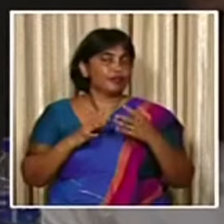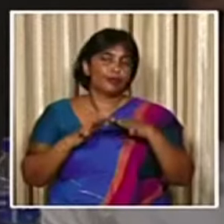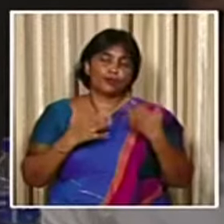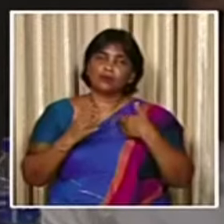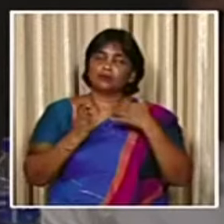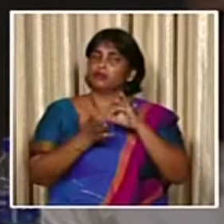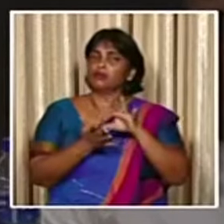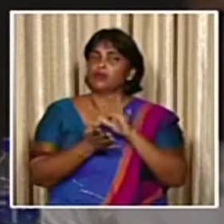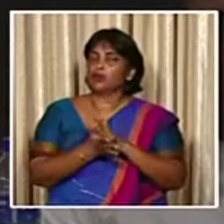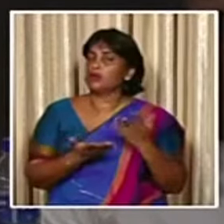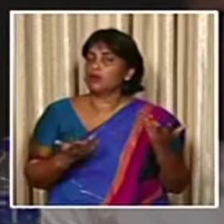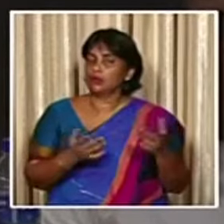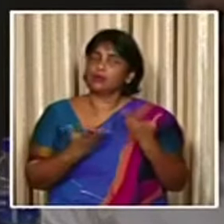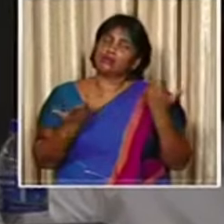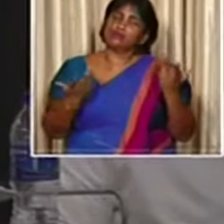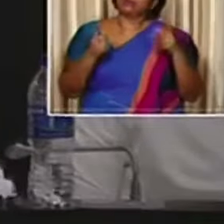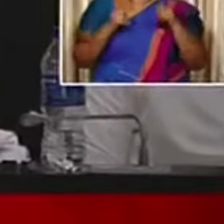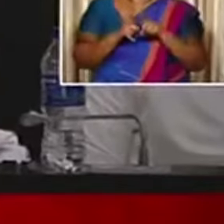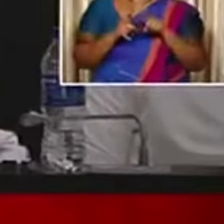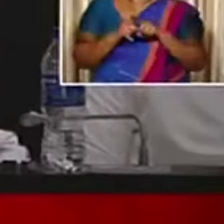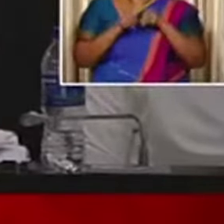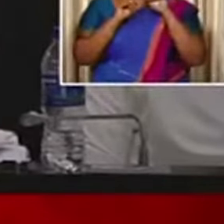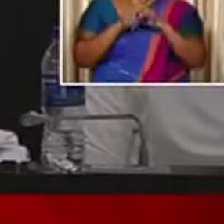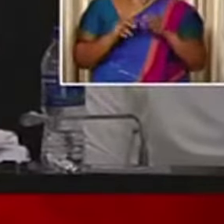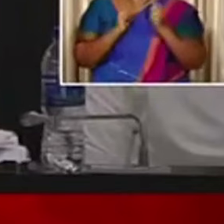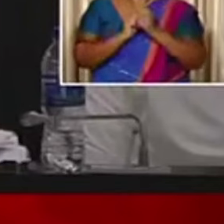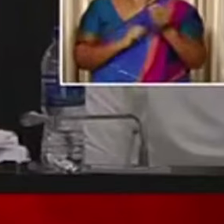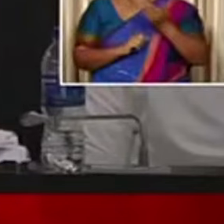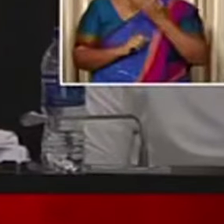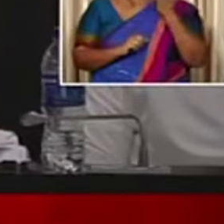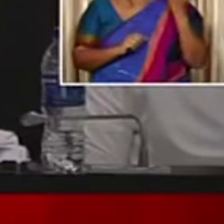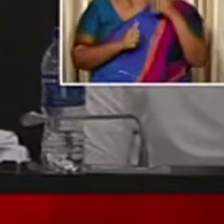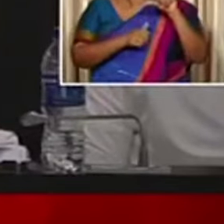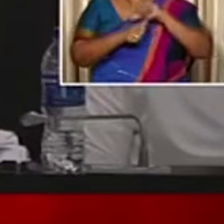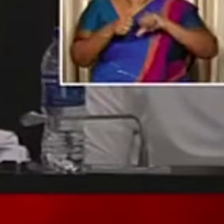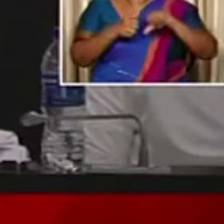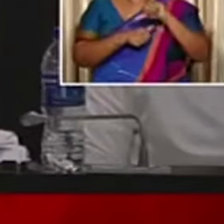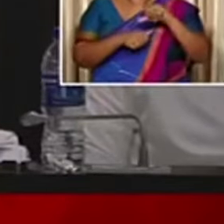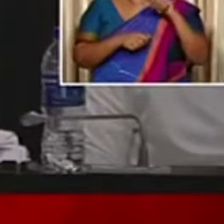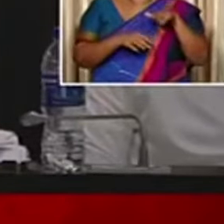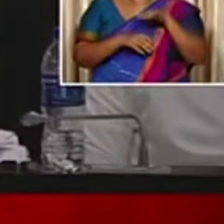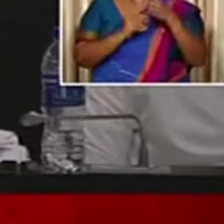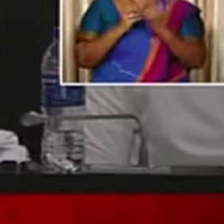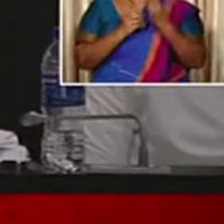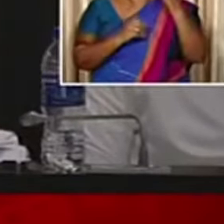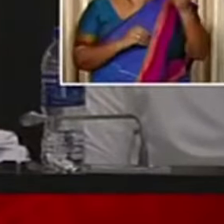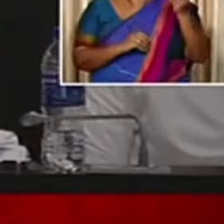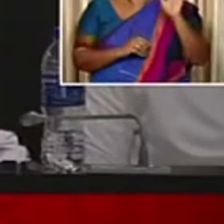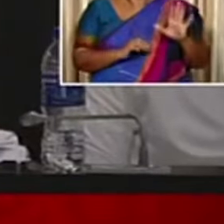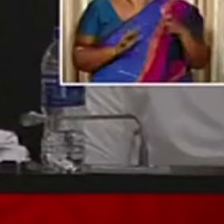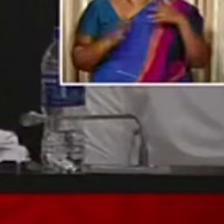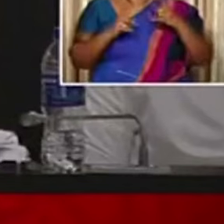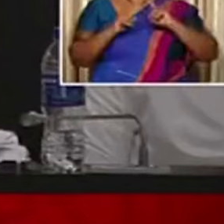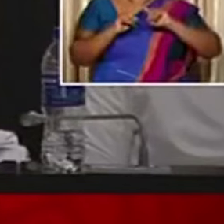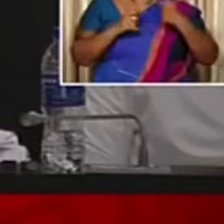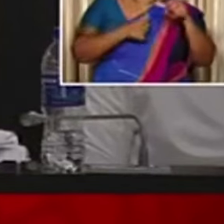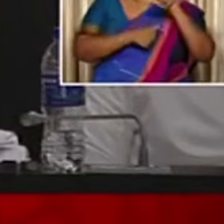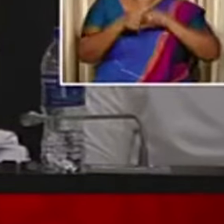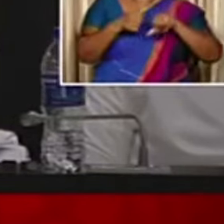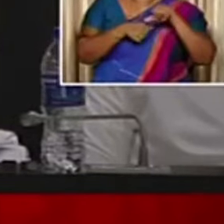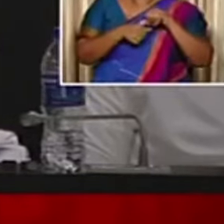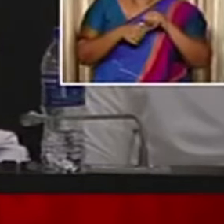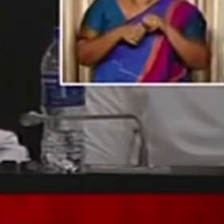ඕන තීරණය මොකද්ද කියලා. එක්කෝ මේවා කරන්න පුළුවන් ආයතන වලට මේ ඉඩම් ටික බාර දෙන්න ඕන, වෙනත් ආයතන